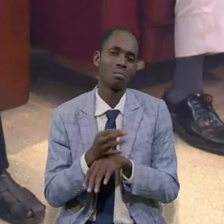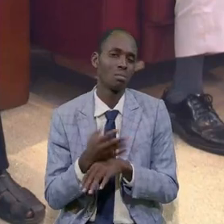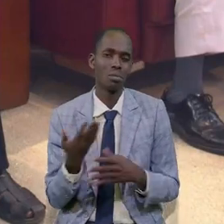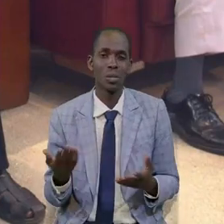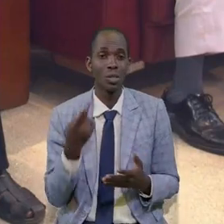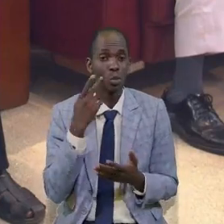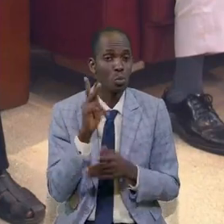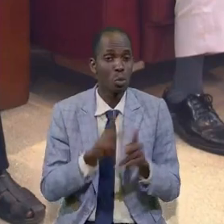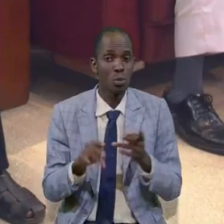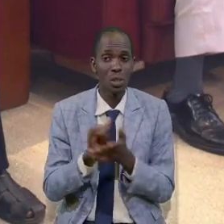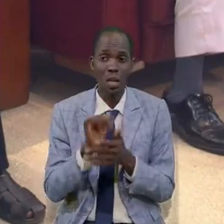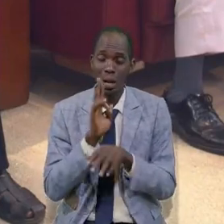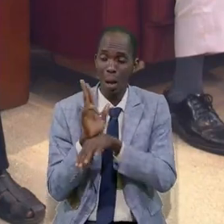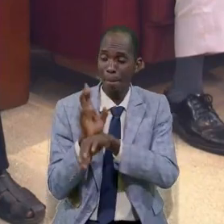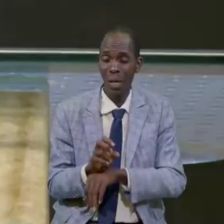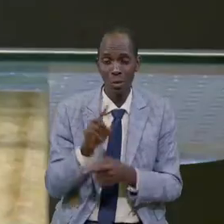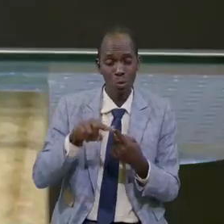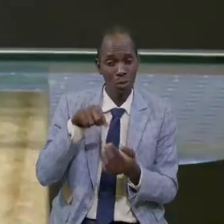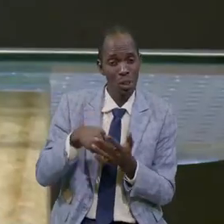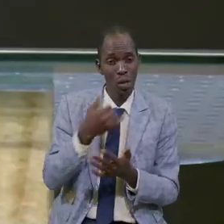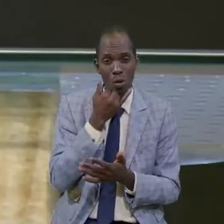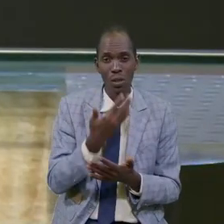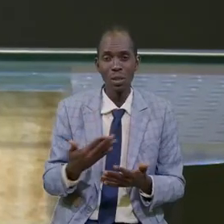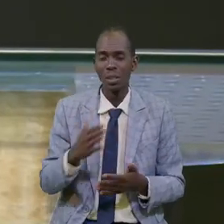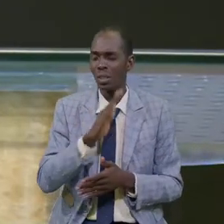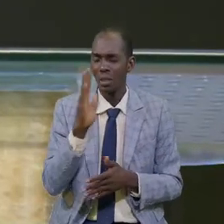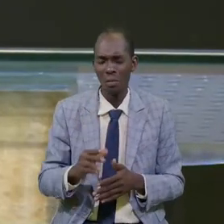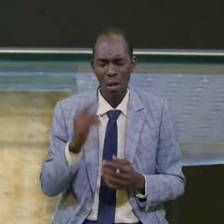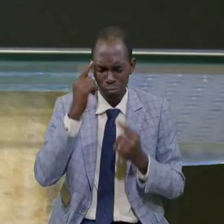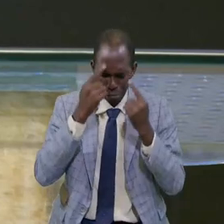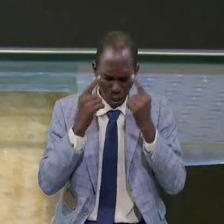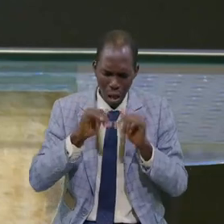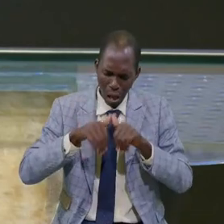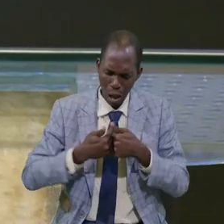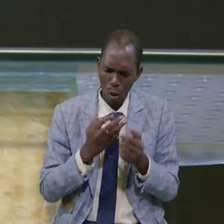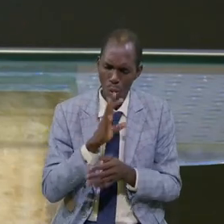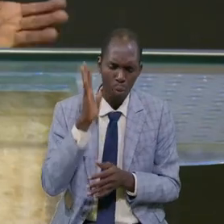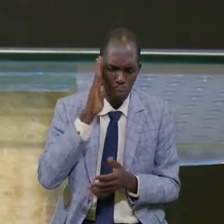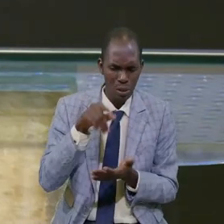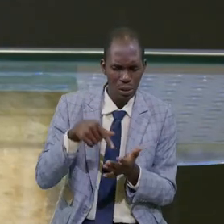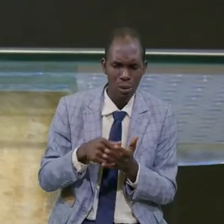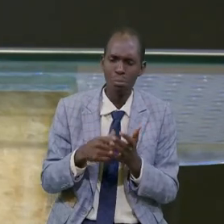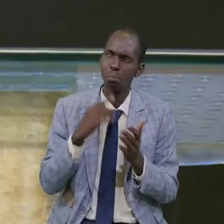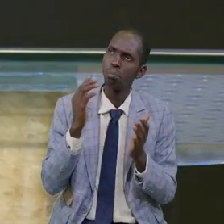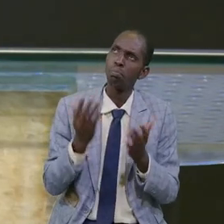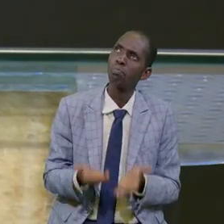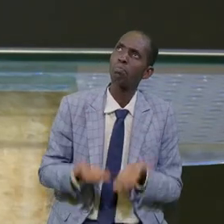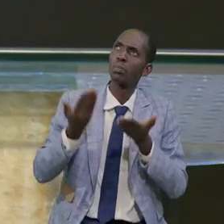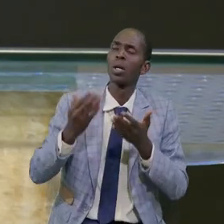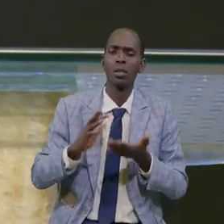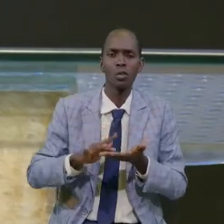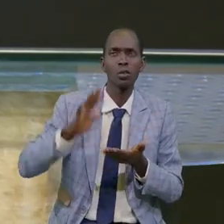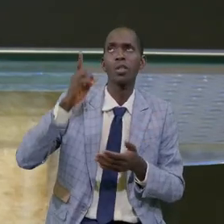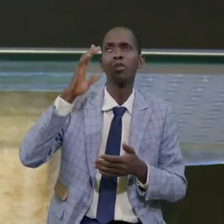de ses desseins. Il y a des gens qui ne considèrent pas comment ceci glorifie Dieu, comment ceci édifie l'Église, comment